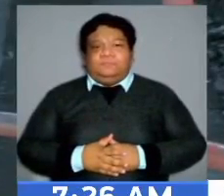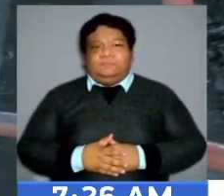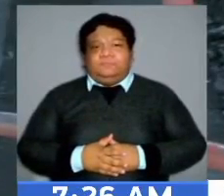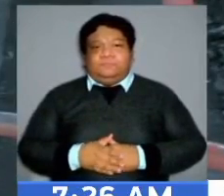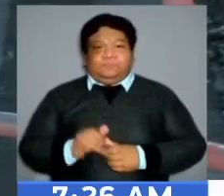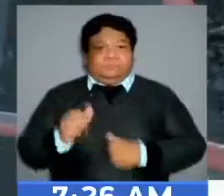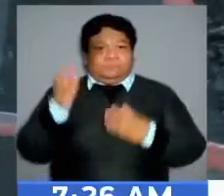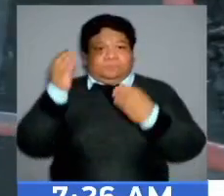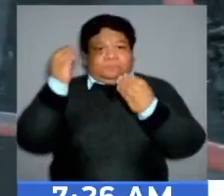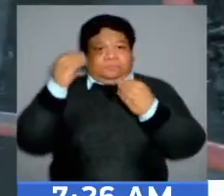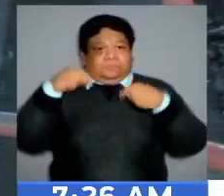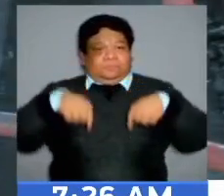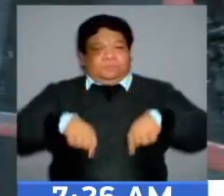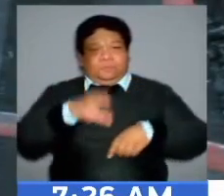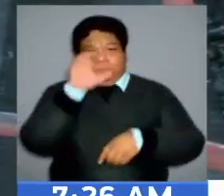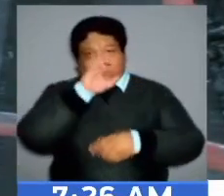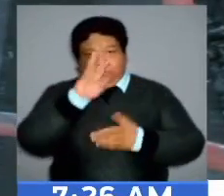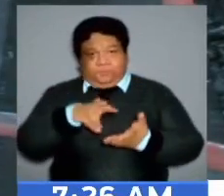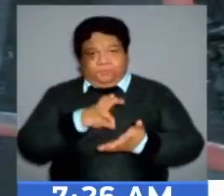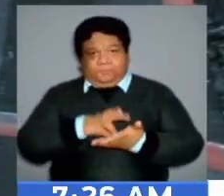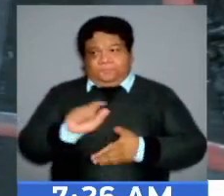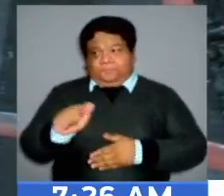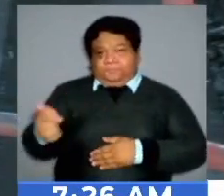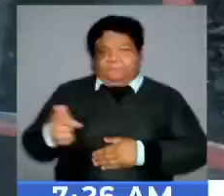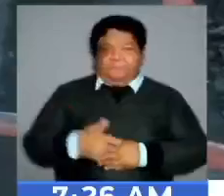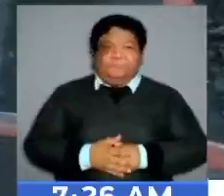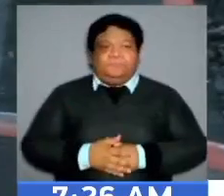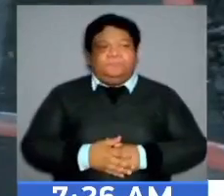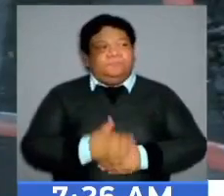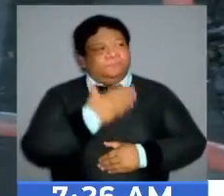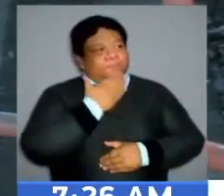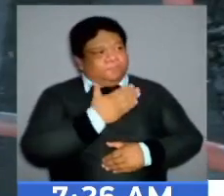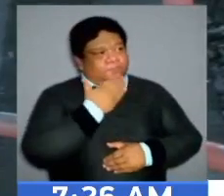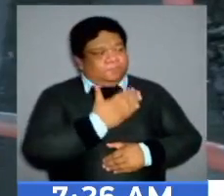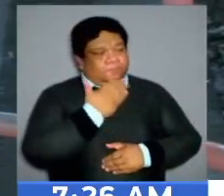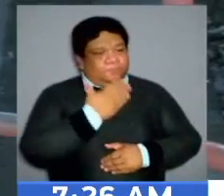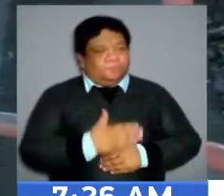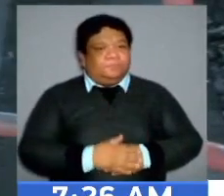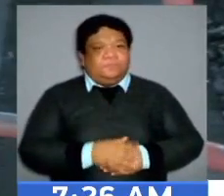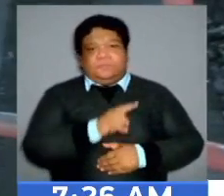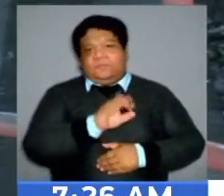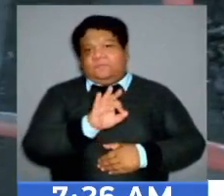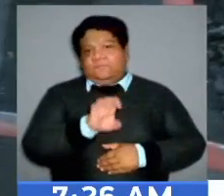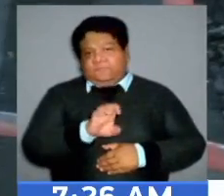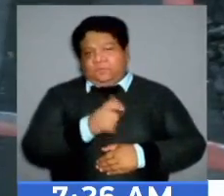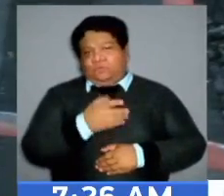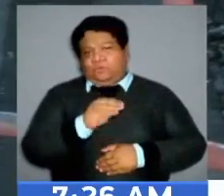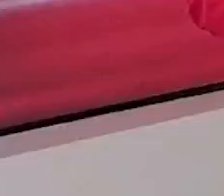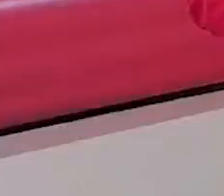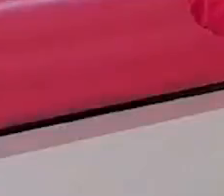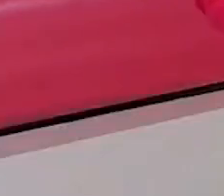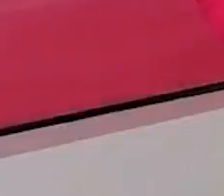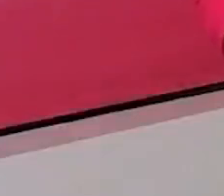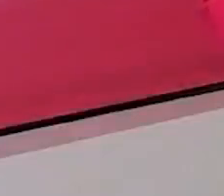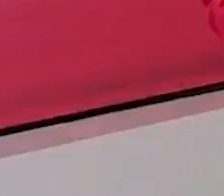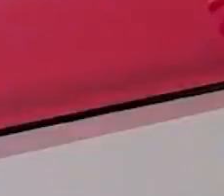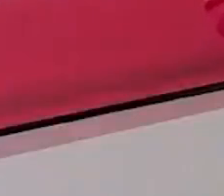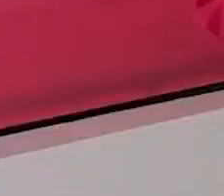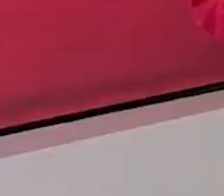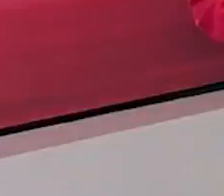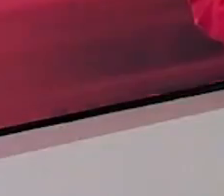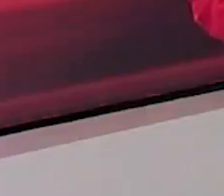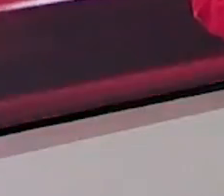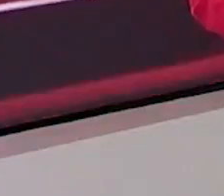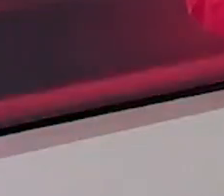Balik sa iyo, Maris. Daghang salamat, Fem Marie Dumabok ng GMA Regional TV Balitang Bisda. Mga